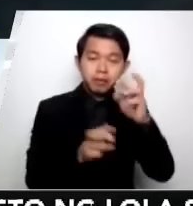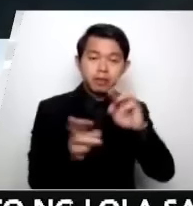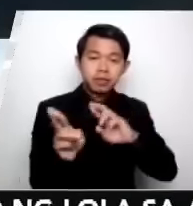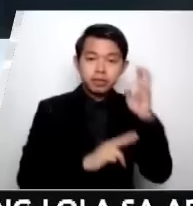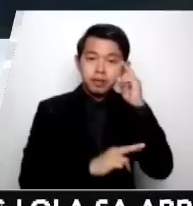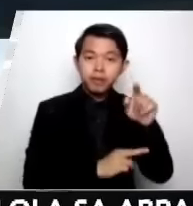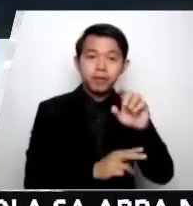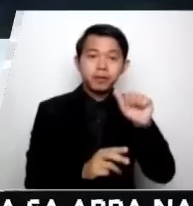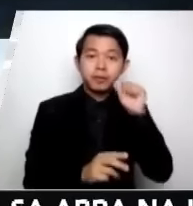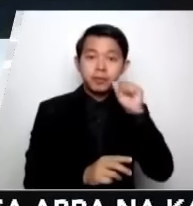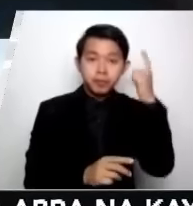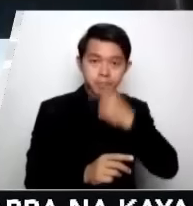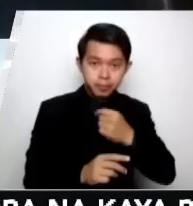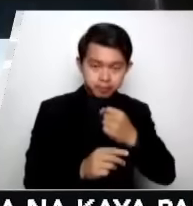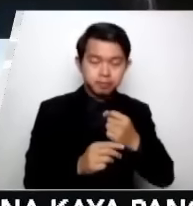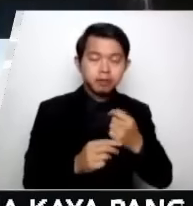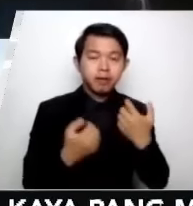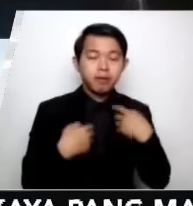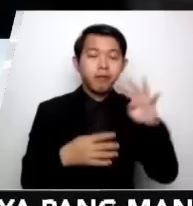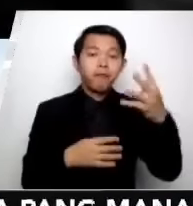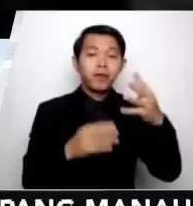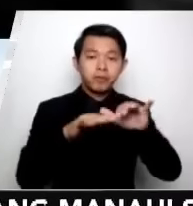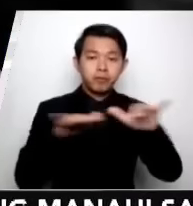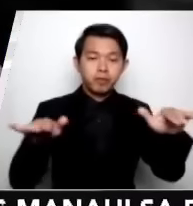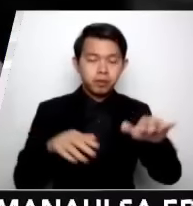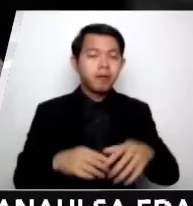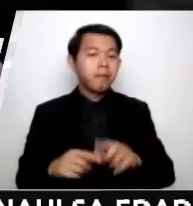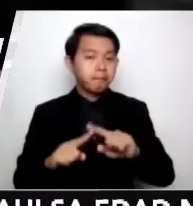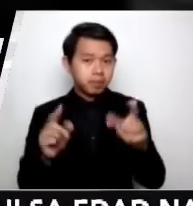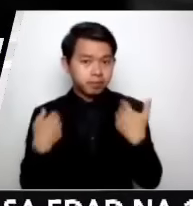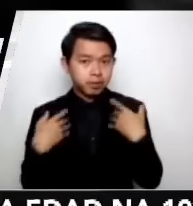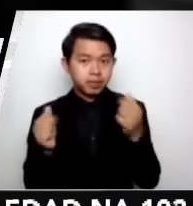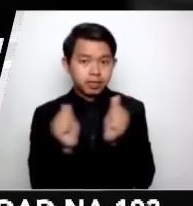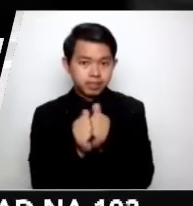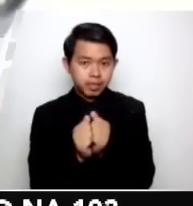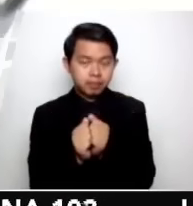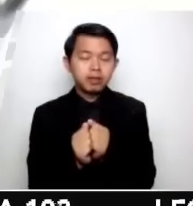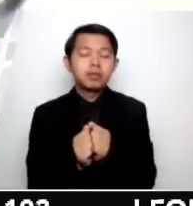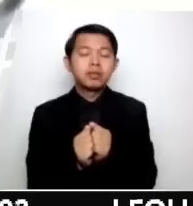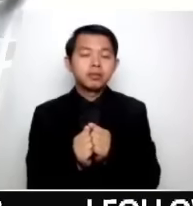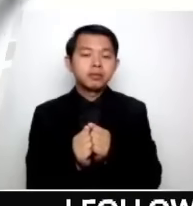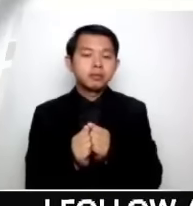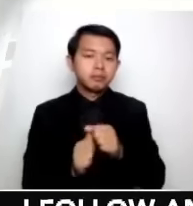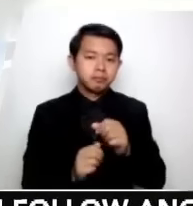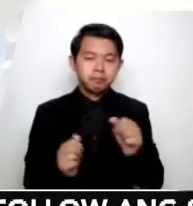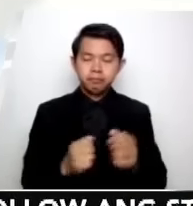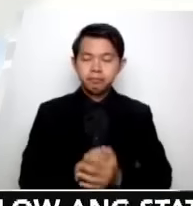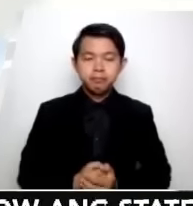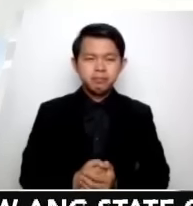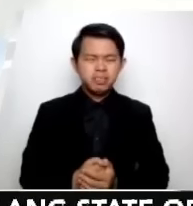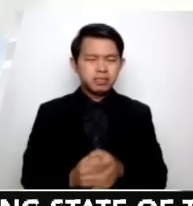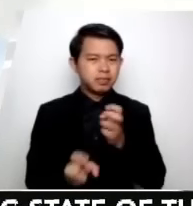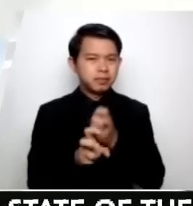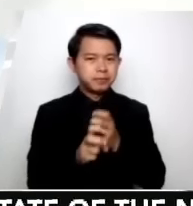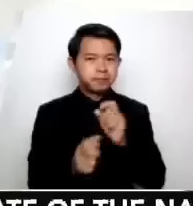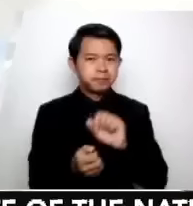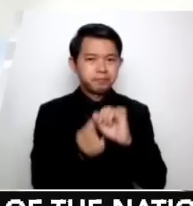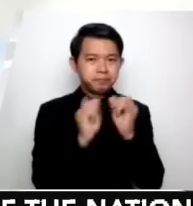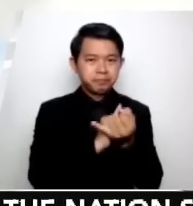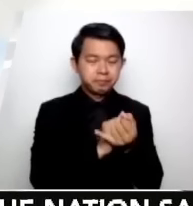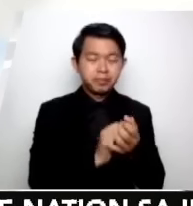may mahigit 40 PDL. Medyo mahirap po siguro yung adjustment dito. Sa ngayon po, yung nakita po nilang bakante is yung